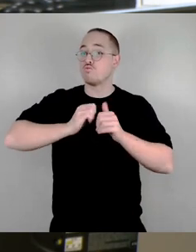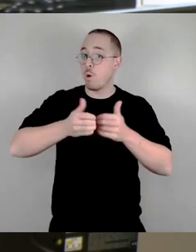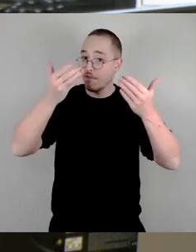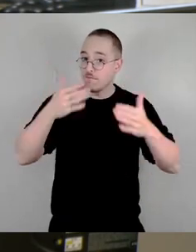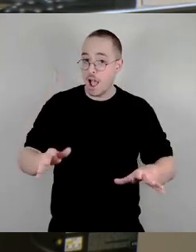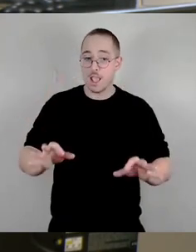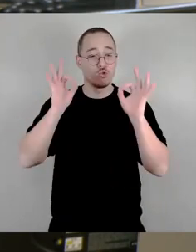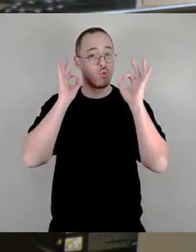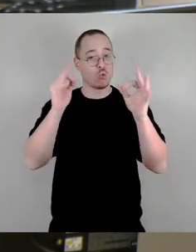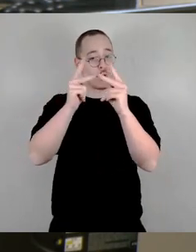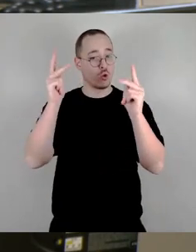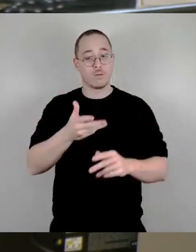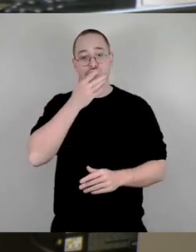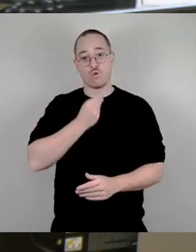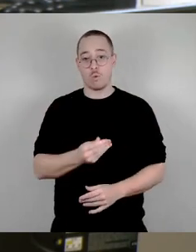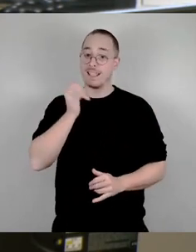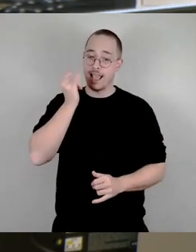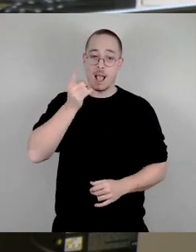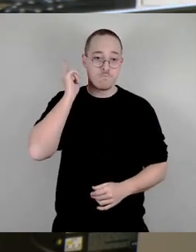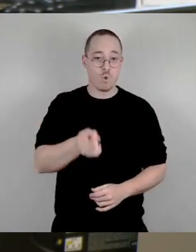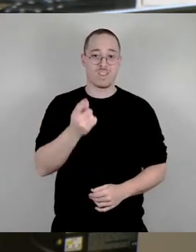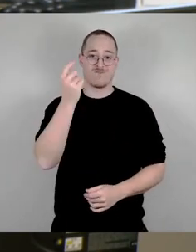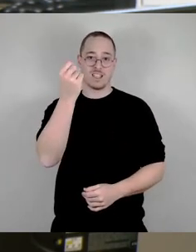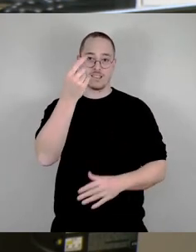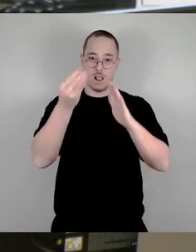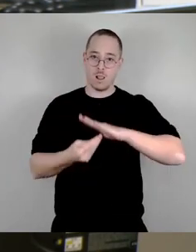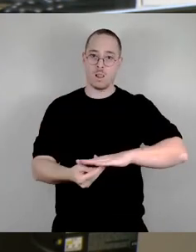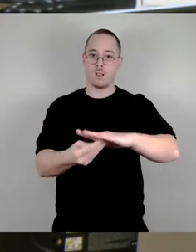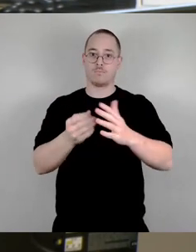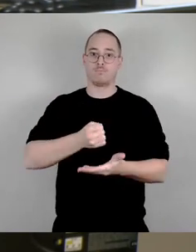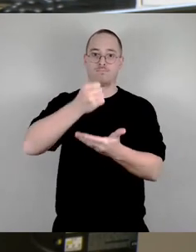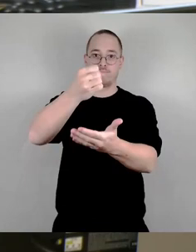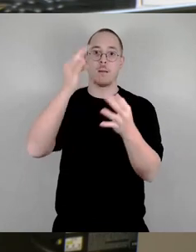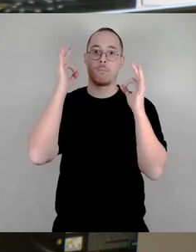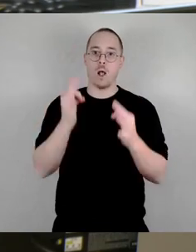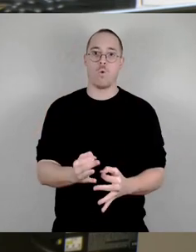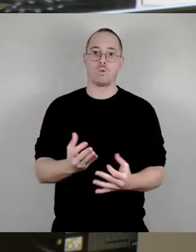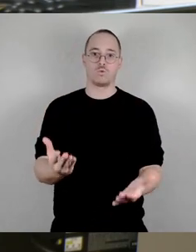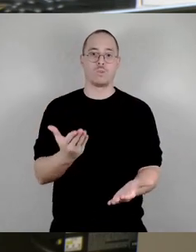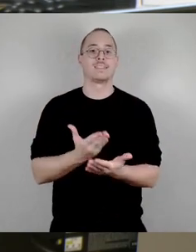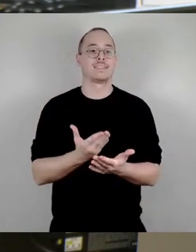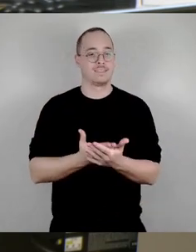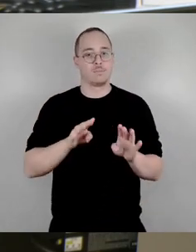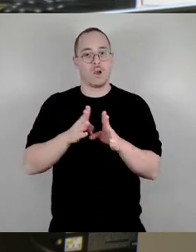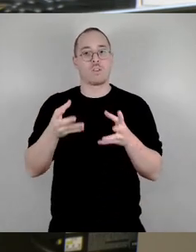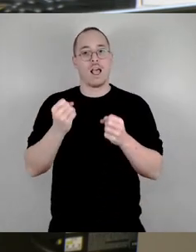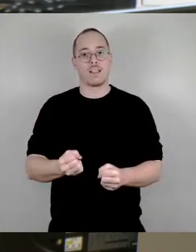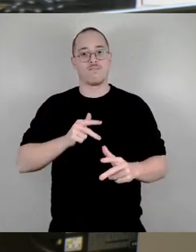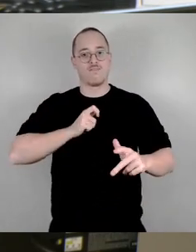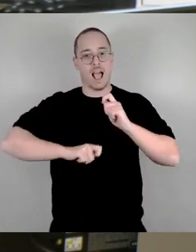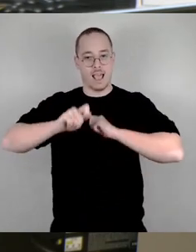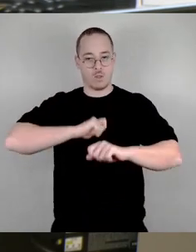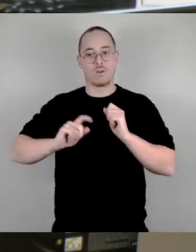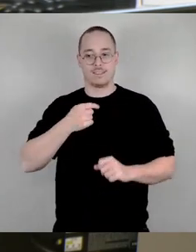ja, es muss finanziell untersetzt werden und da sehen wir uns in der Tat bei den Haushaltsverhandlungen wieder, ohne dass